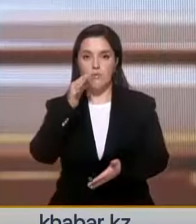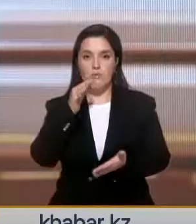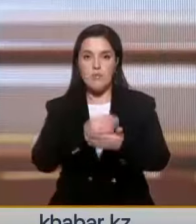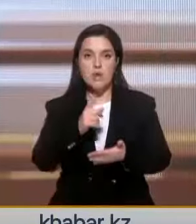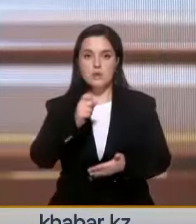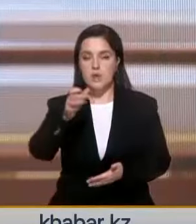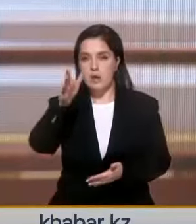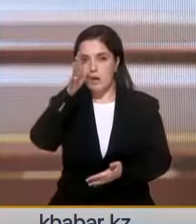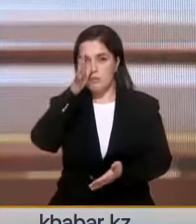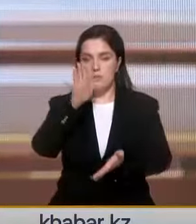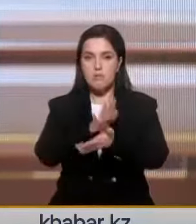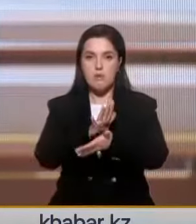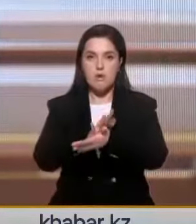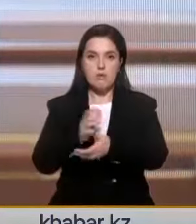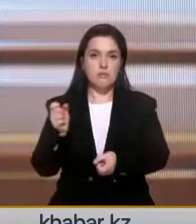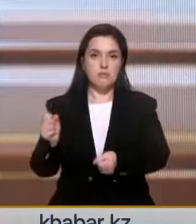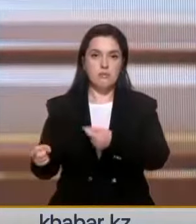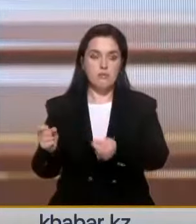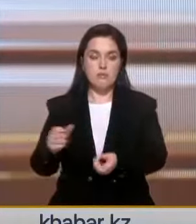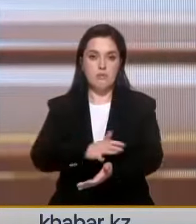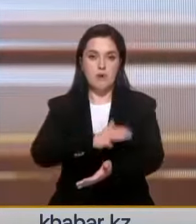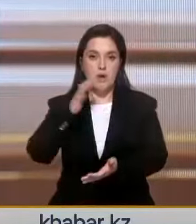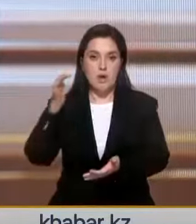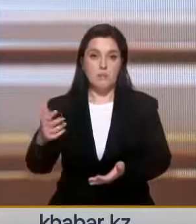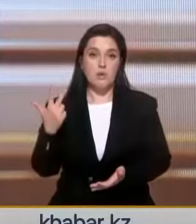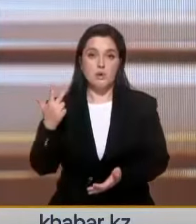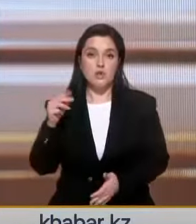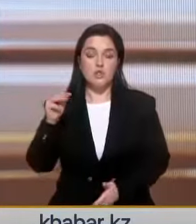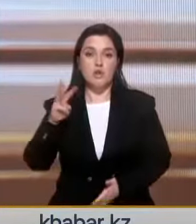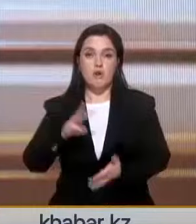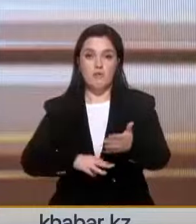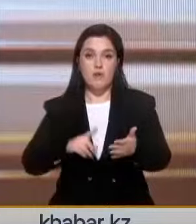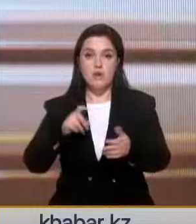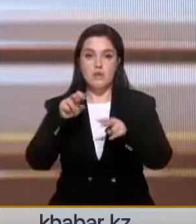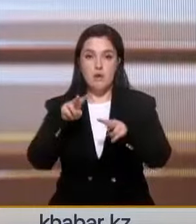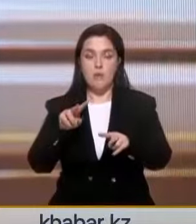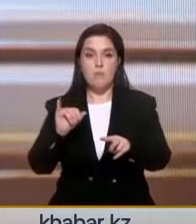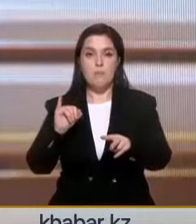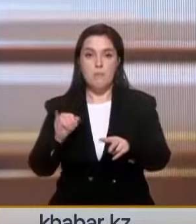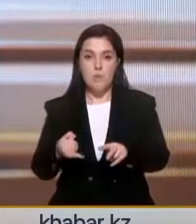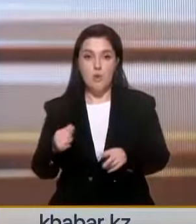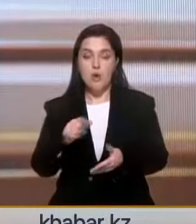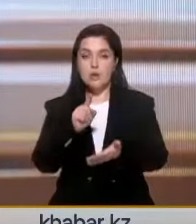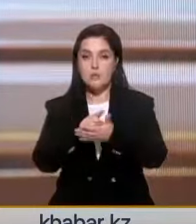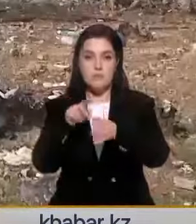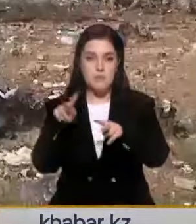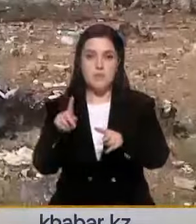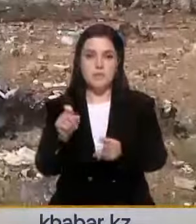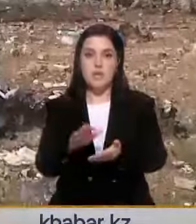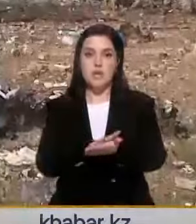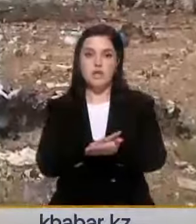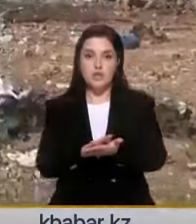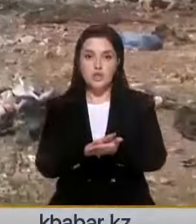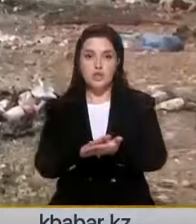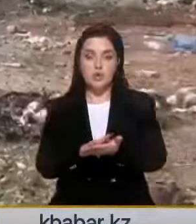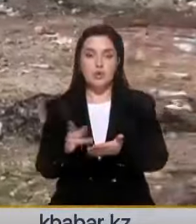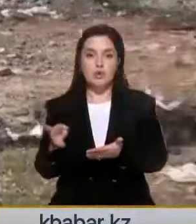за незаконные свалки трёх заместители Акимов района оштрафовали за ненадлежащий контроль они должны были следить за чистотой и